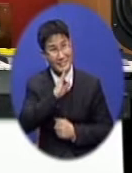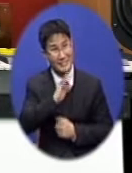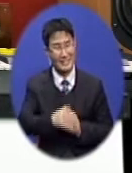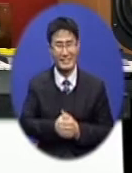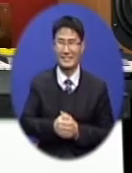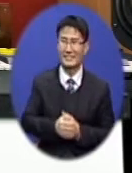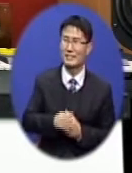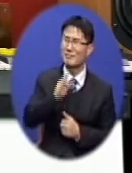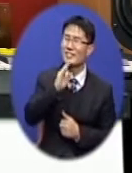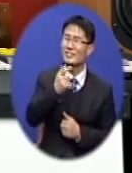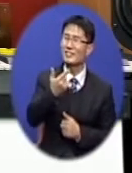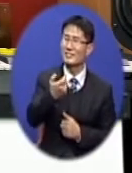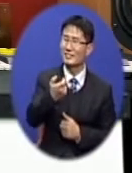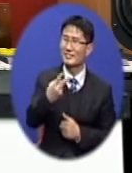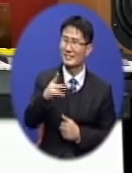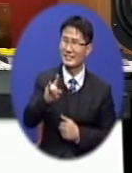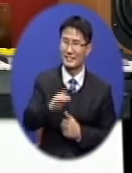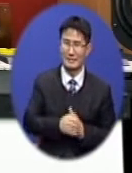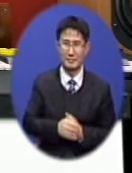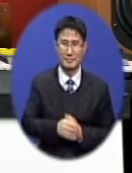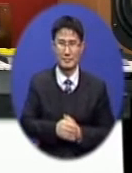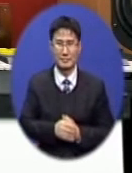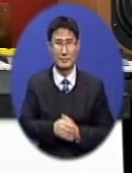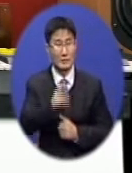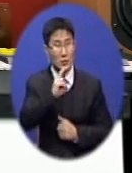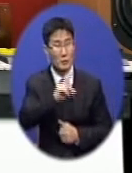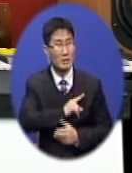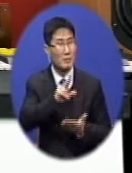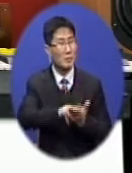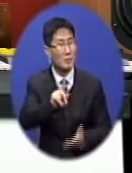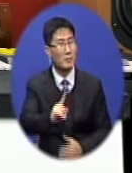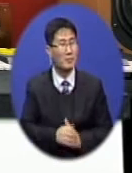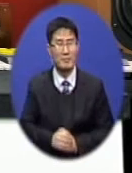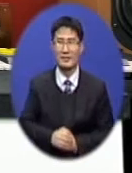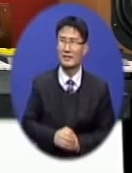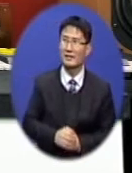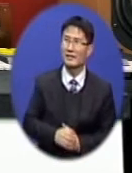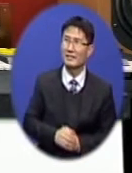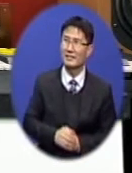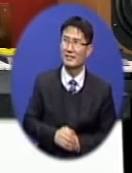6학년이시죠? 예, 네, 6학년입니다. 6학년. 네. 아버님 노래 제목? 그쪽에